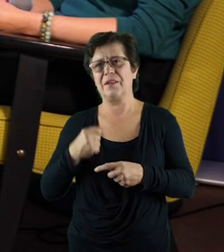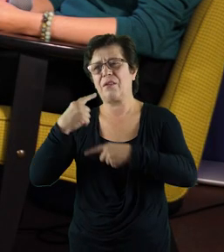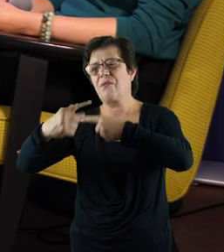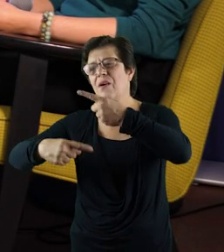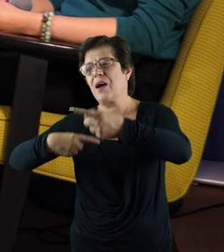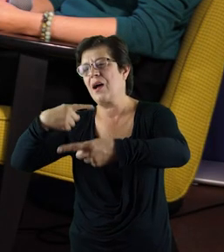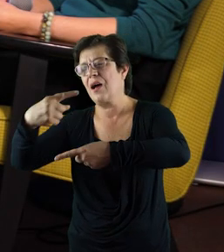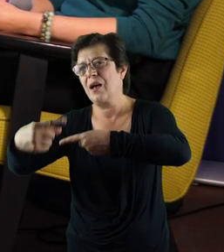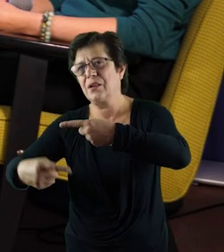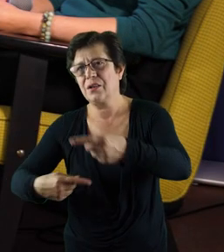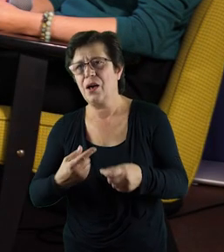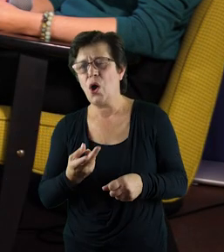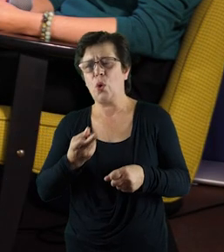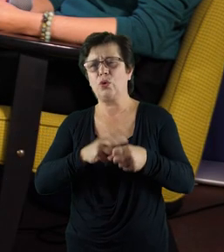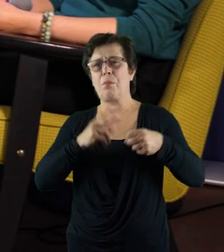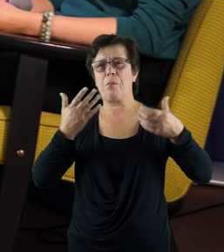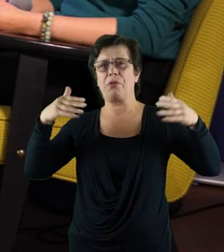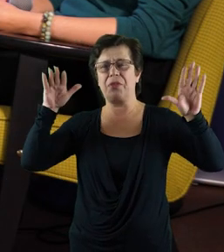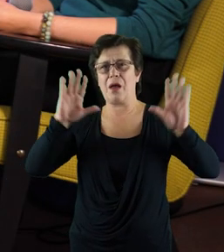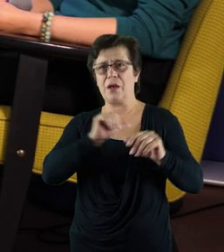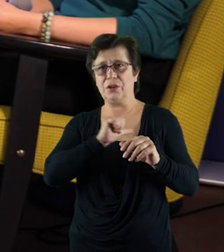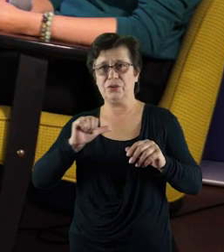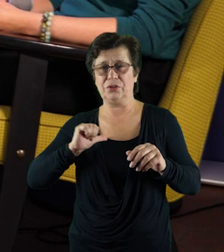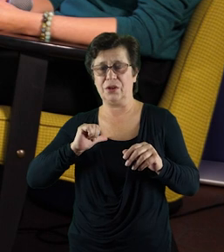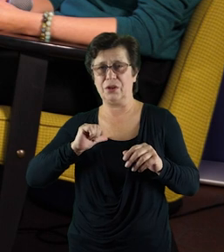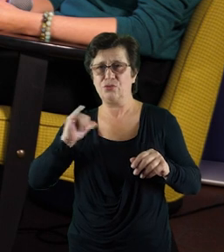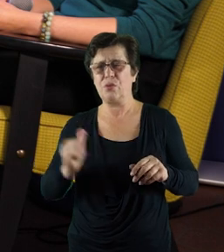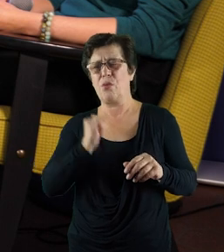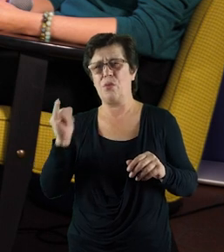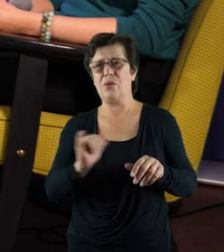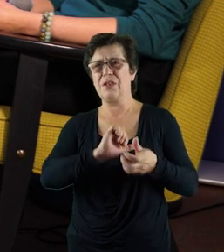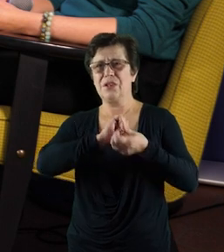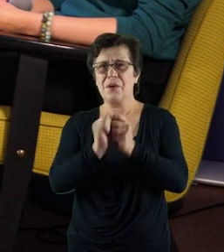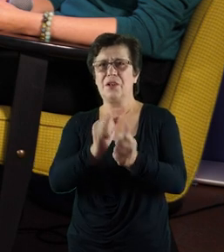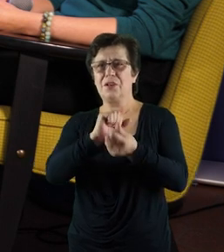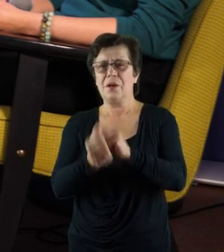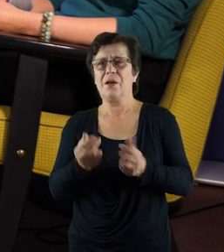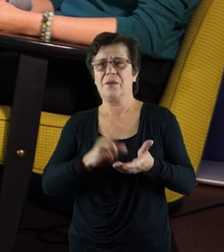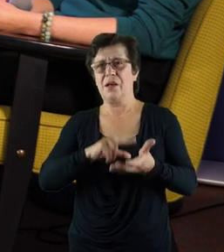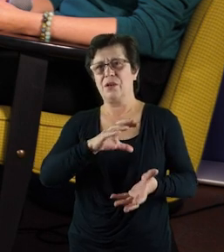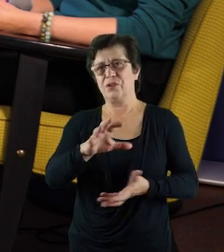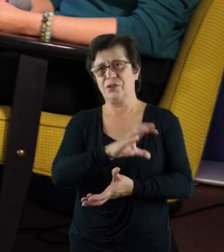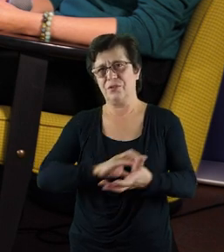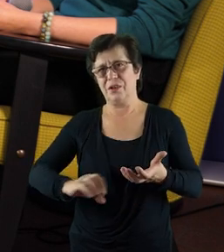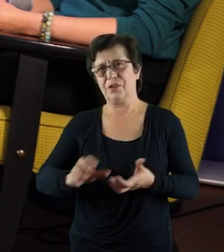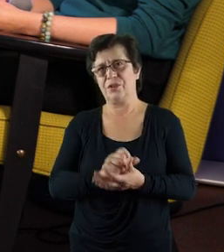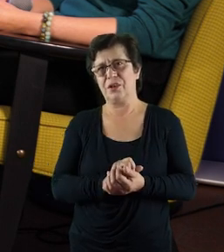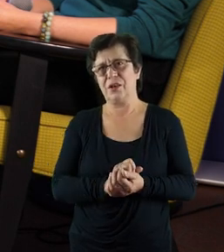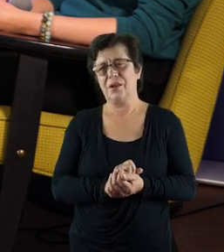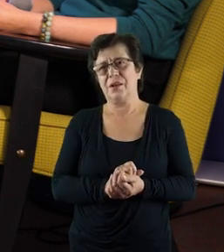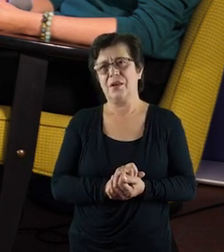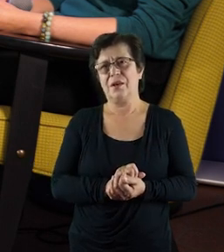który poddaje się ciągle zmianom. I owszem, no, ten świat powinien być